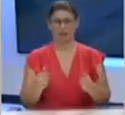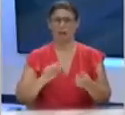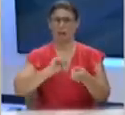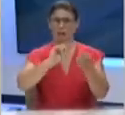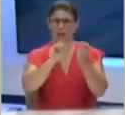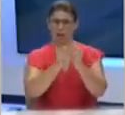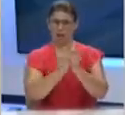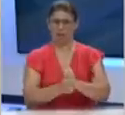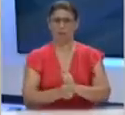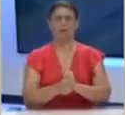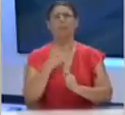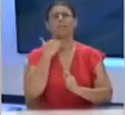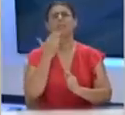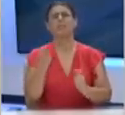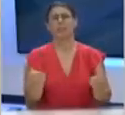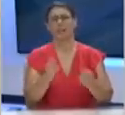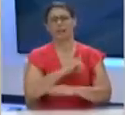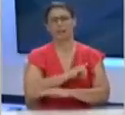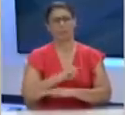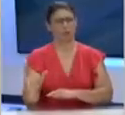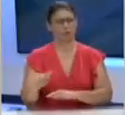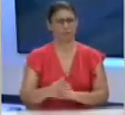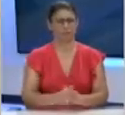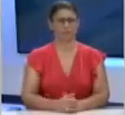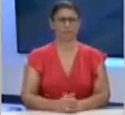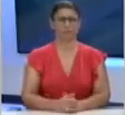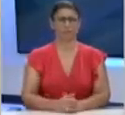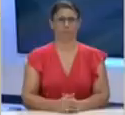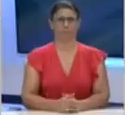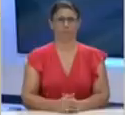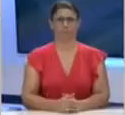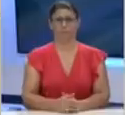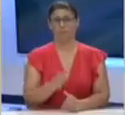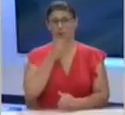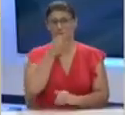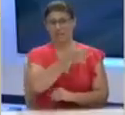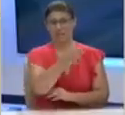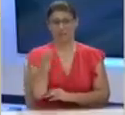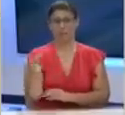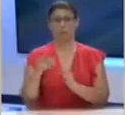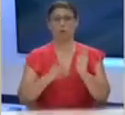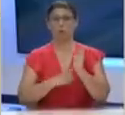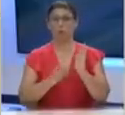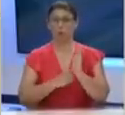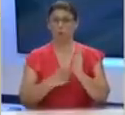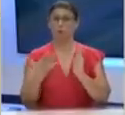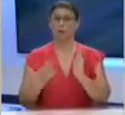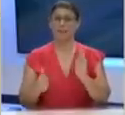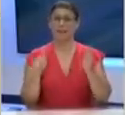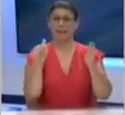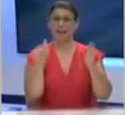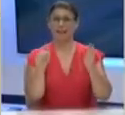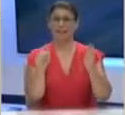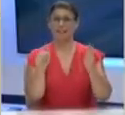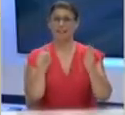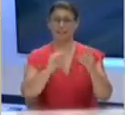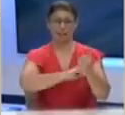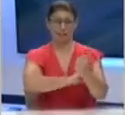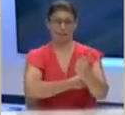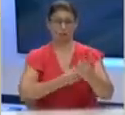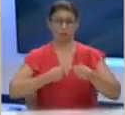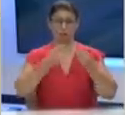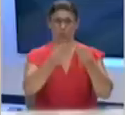του δεν πραγματοποιήθηκε ποτέ. Σημειώνεται ότι ο νόμος είχε 60